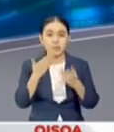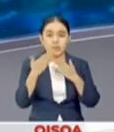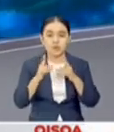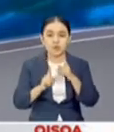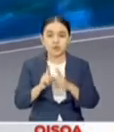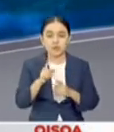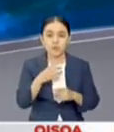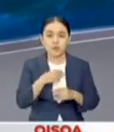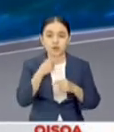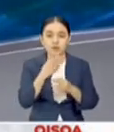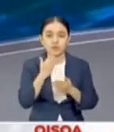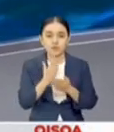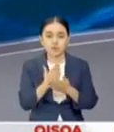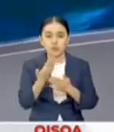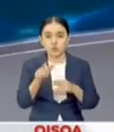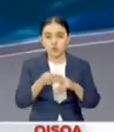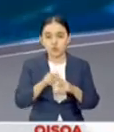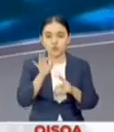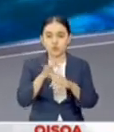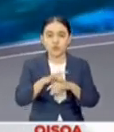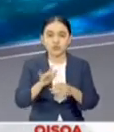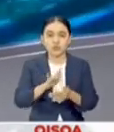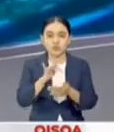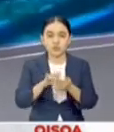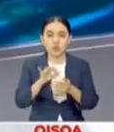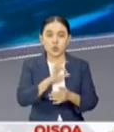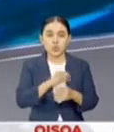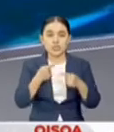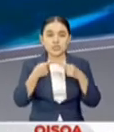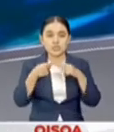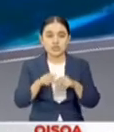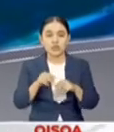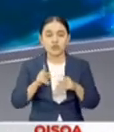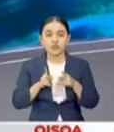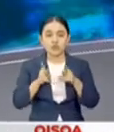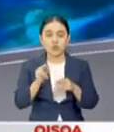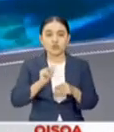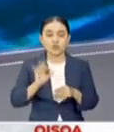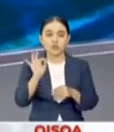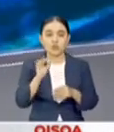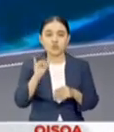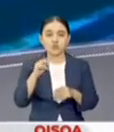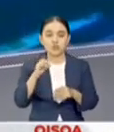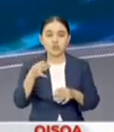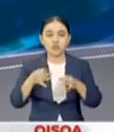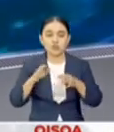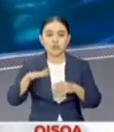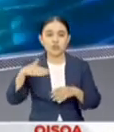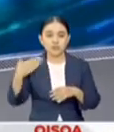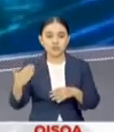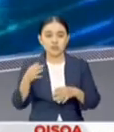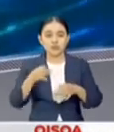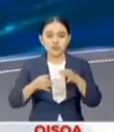yo'lga qo'yish muhim ahamiyatga ega. Shu maqsadda Toshkent shahar yuridik texnikumida jinoyat ishlari bo'yicha Uchtepa tuman sudi